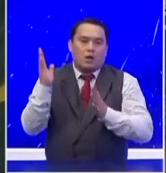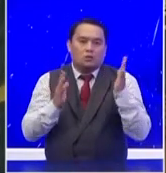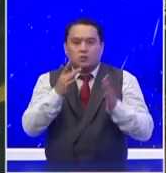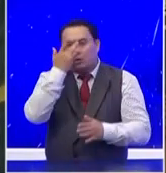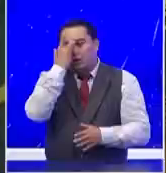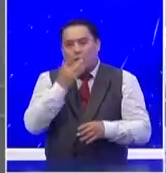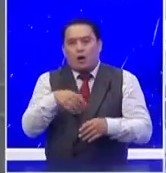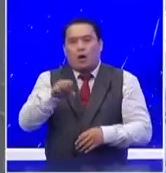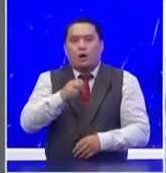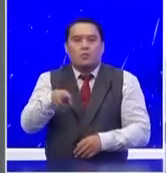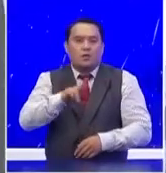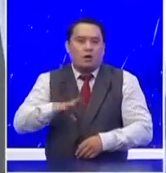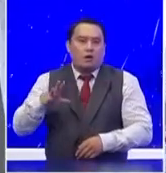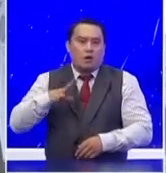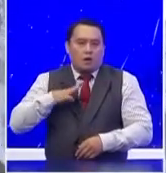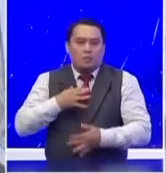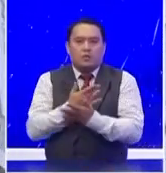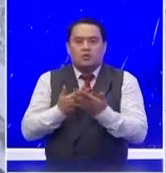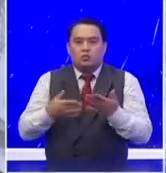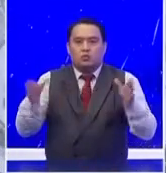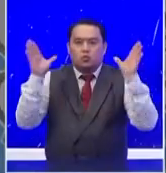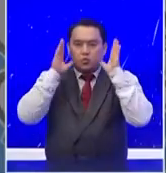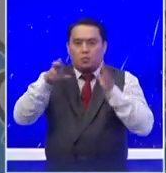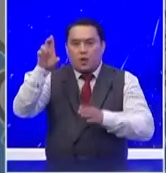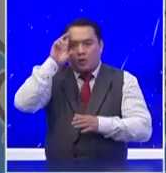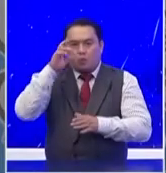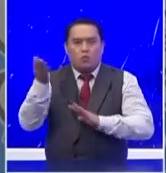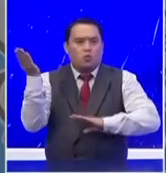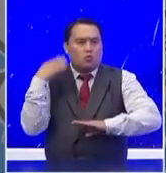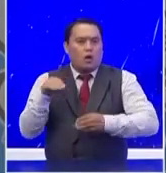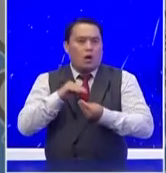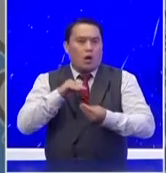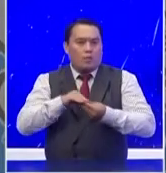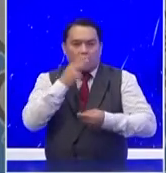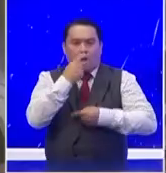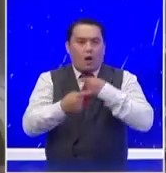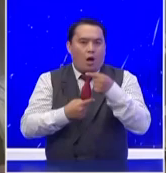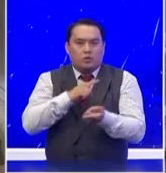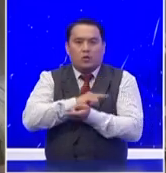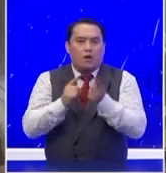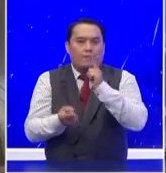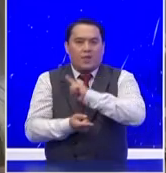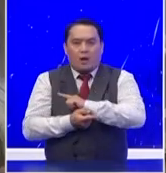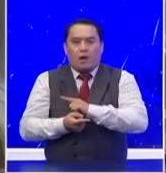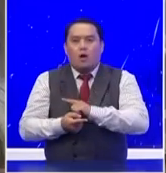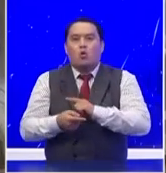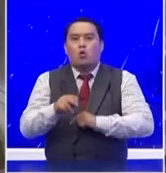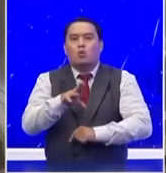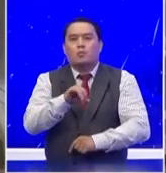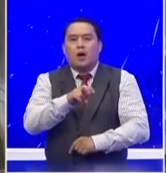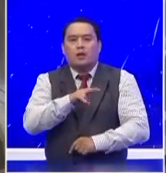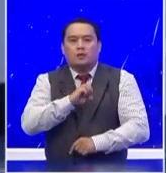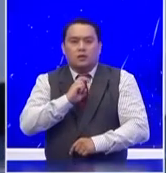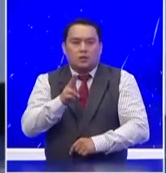Индонезия, Біріккен Араб Әмірліктері сынды бірқатар мұсылман мемлекетте бұрыннан қалыптасқан және дәстүрге айналған. Қашықтықтан құрбандық